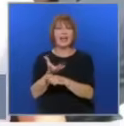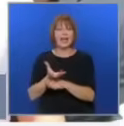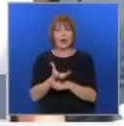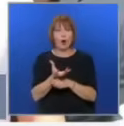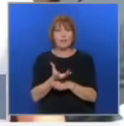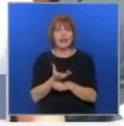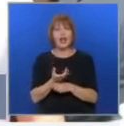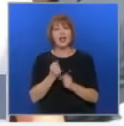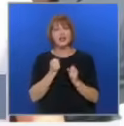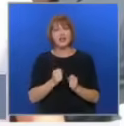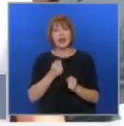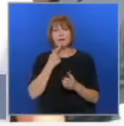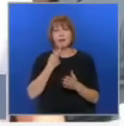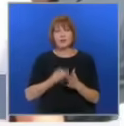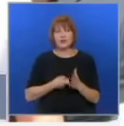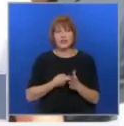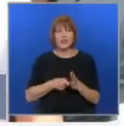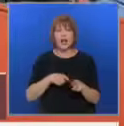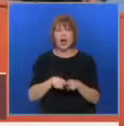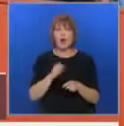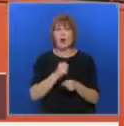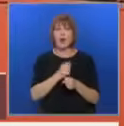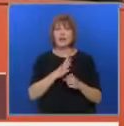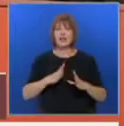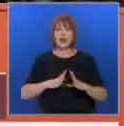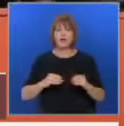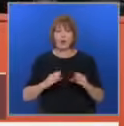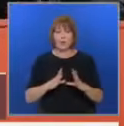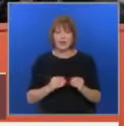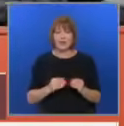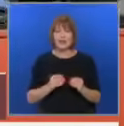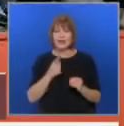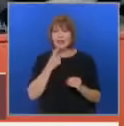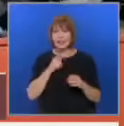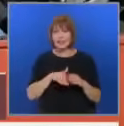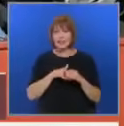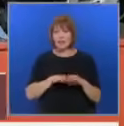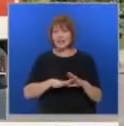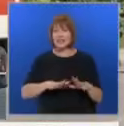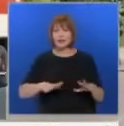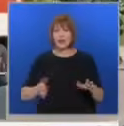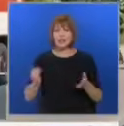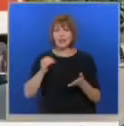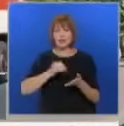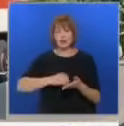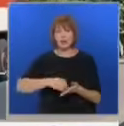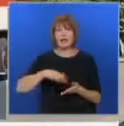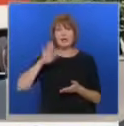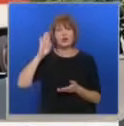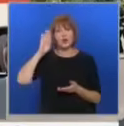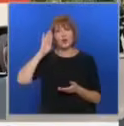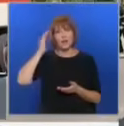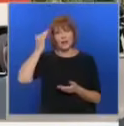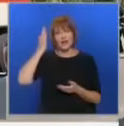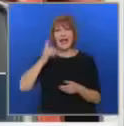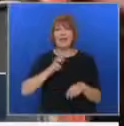от което чакаме потвърждение и от колегите от Румъния. На място, за да се запознае с ситуацията, дойде и служебният премиер.